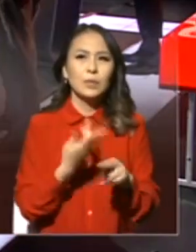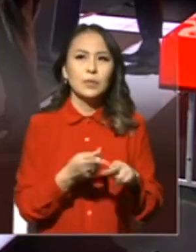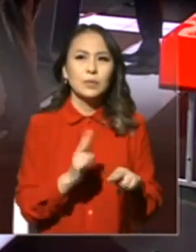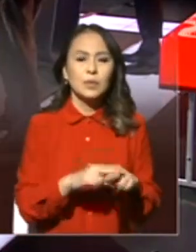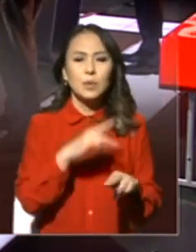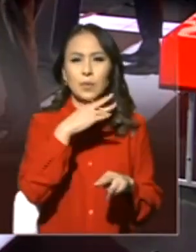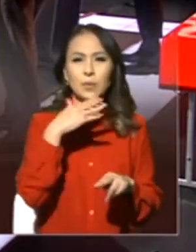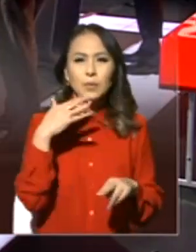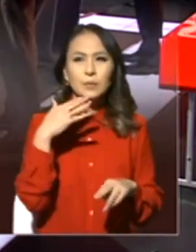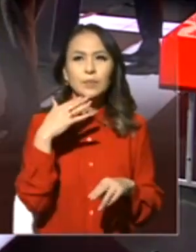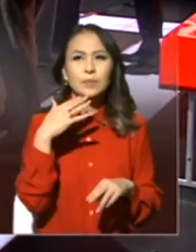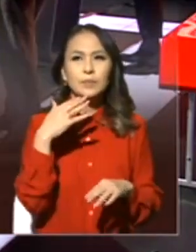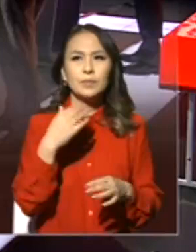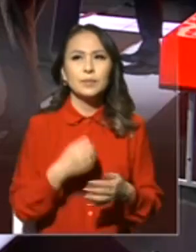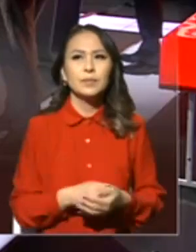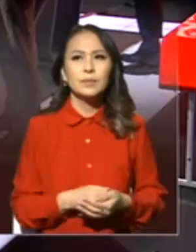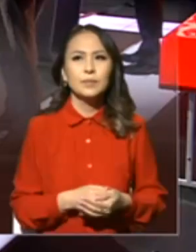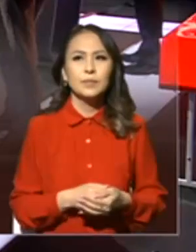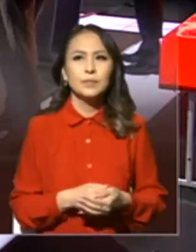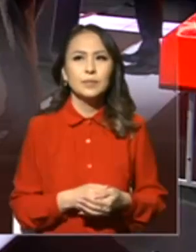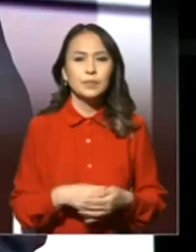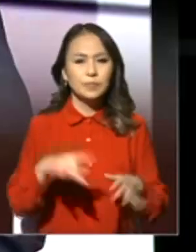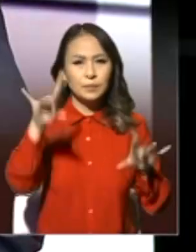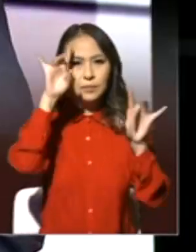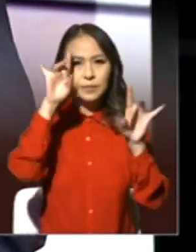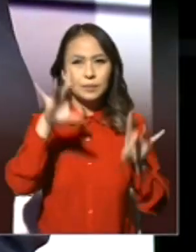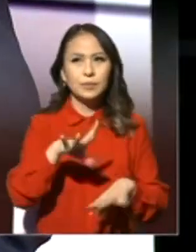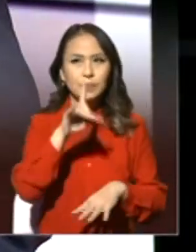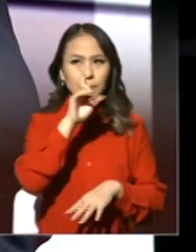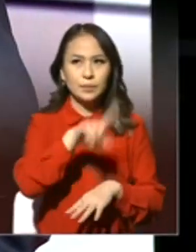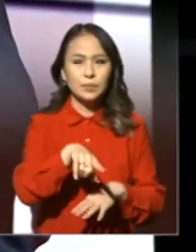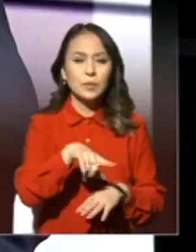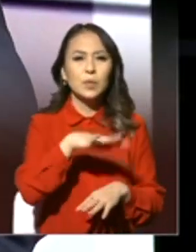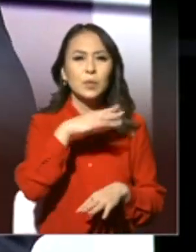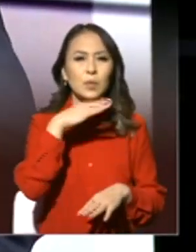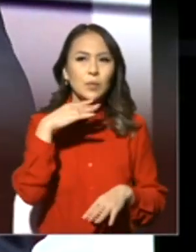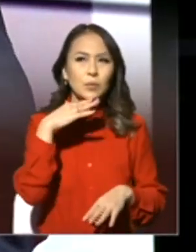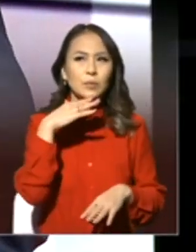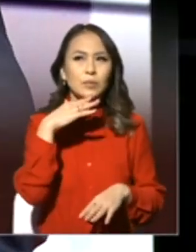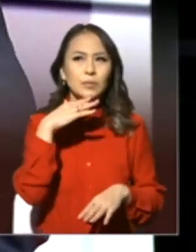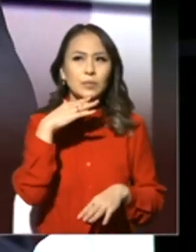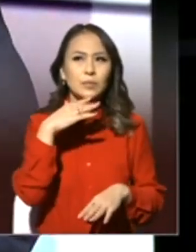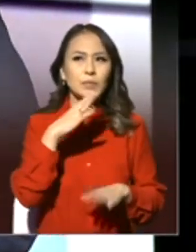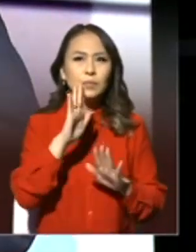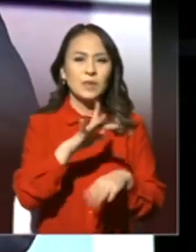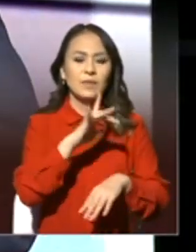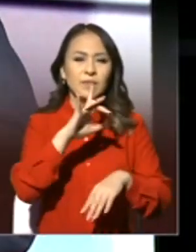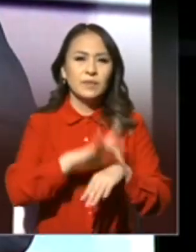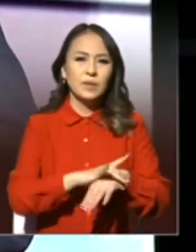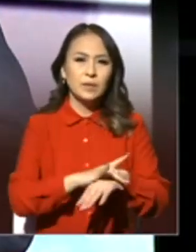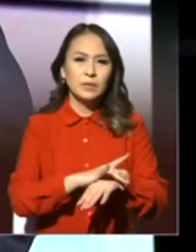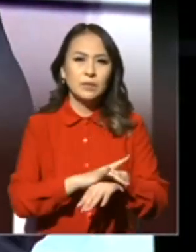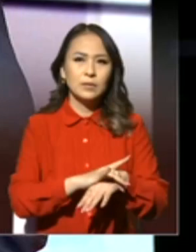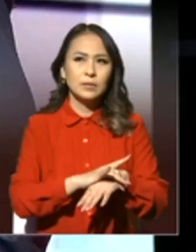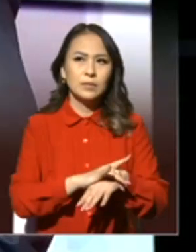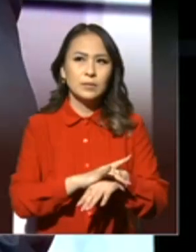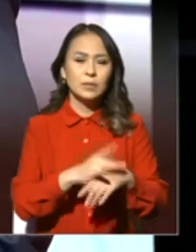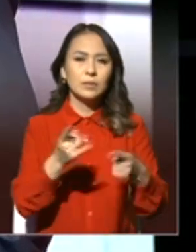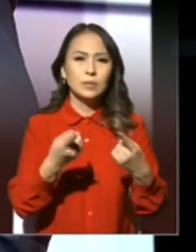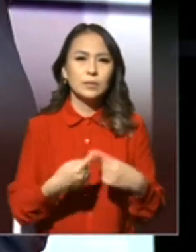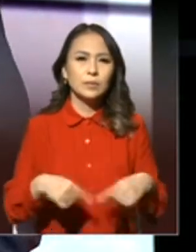көптеген ол бір аяқ астынан қымбаттамайды, оған көптеген әсер ететін факторлар орын алады